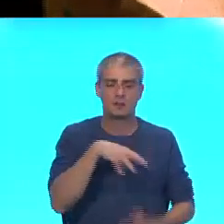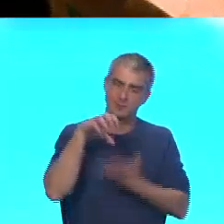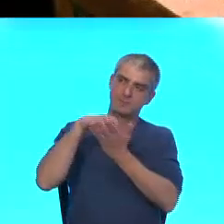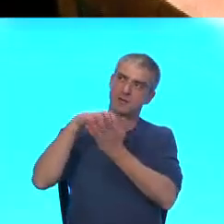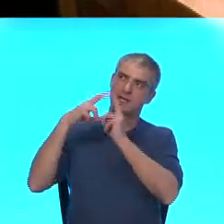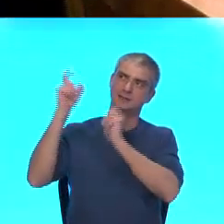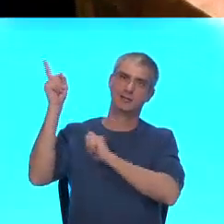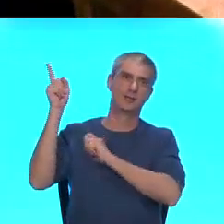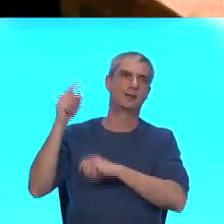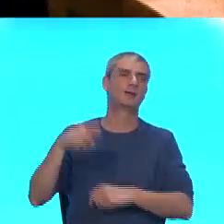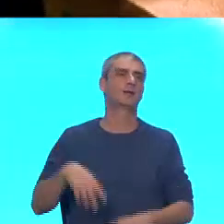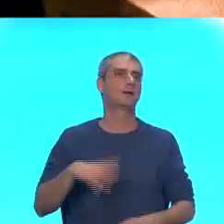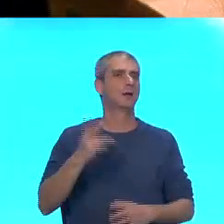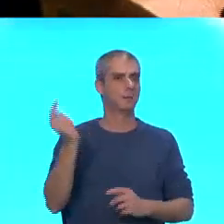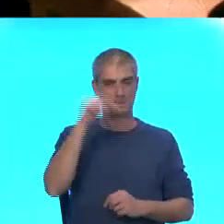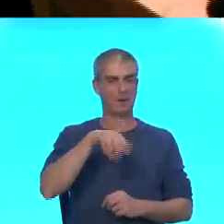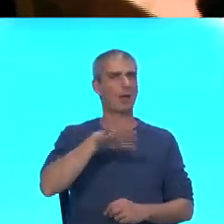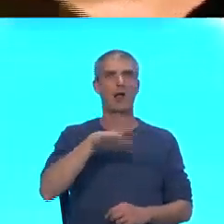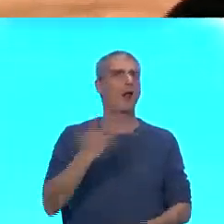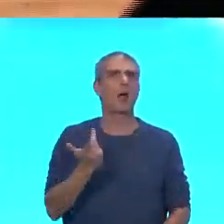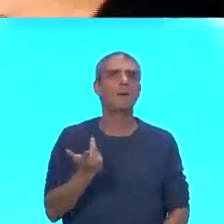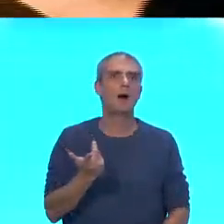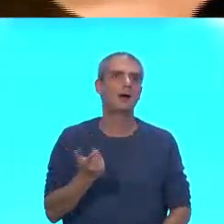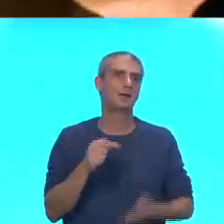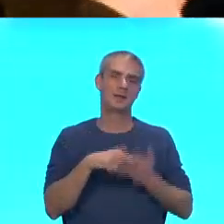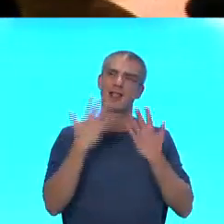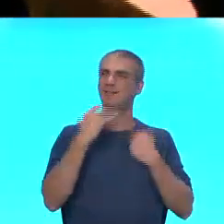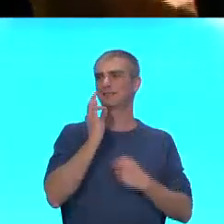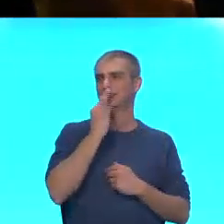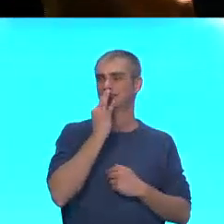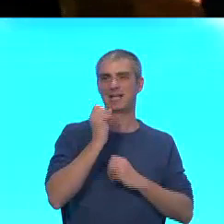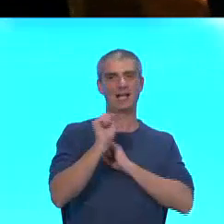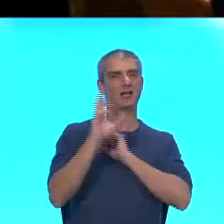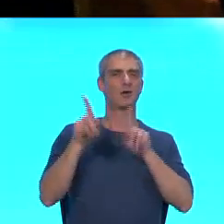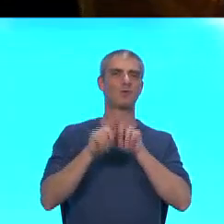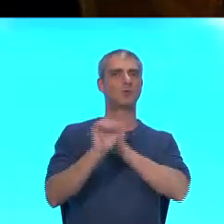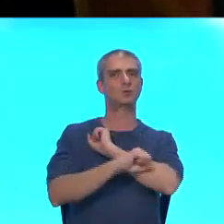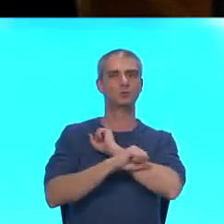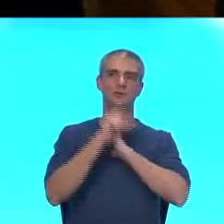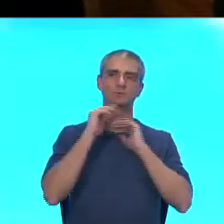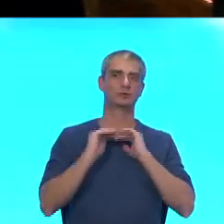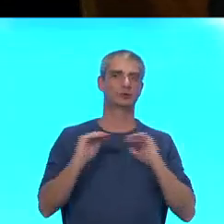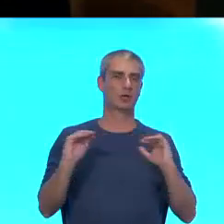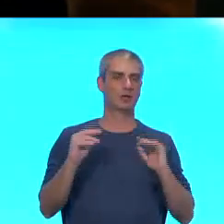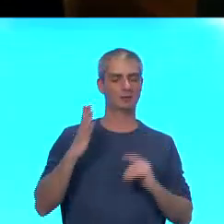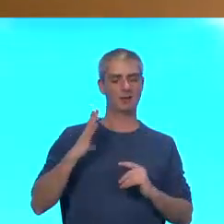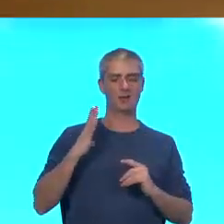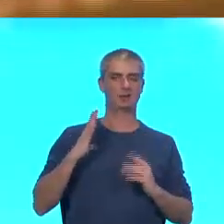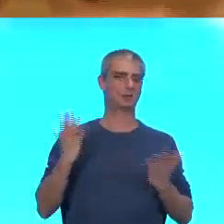העיר. באים לרחביה, למה? כי זה אווירה צעירה, סטודנטיאלית, שקטה,